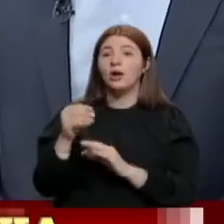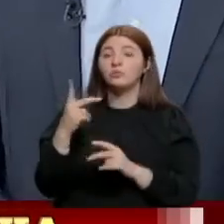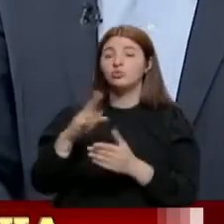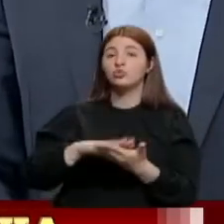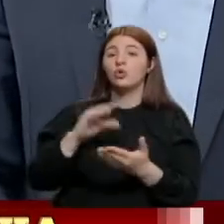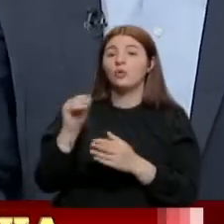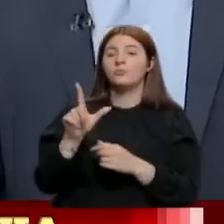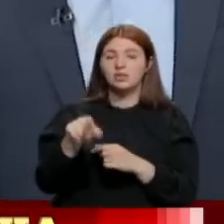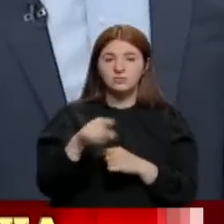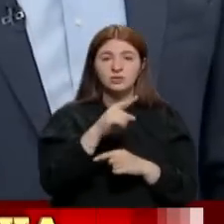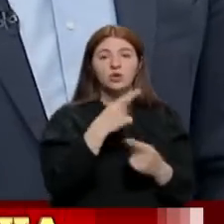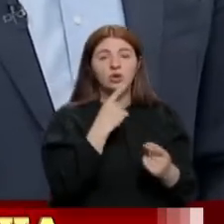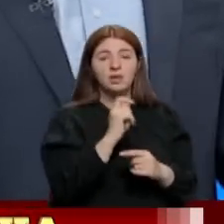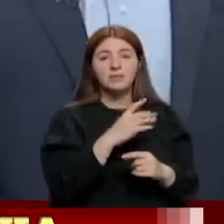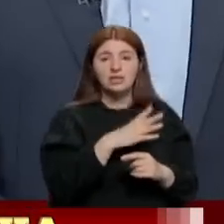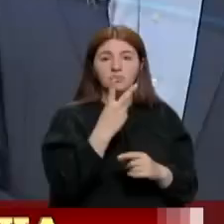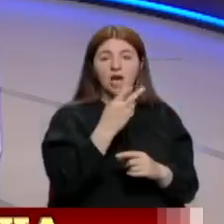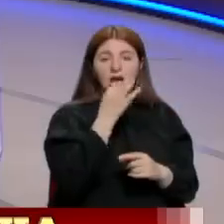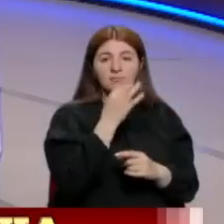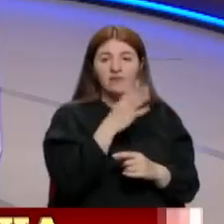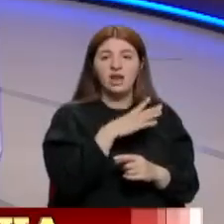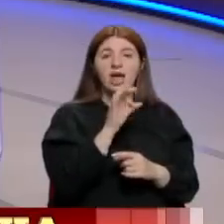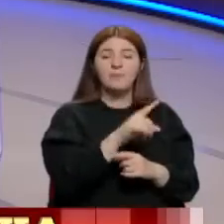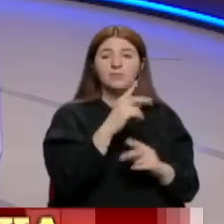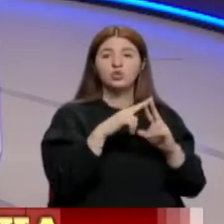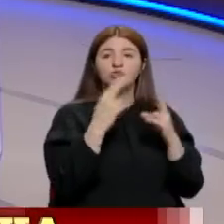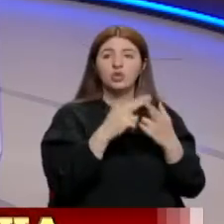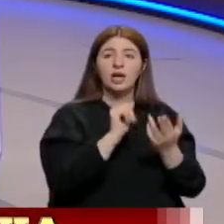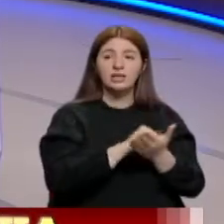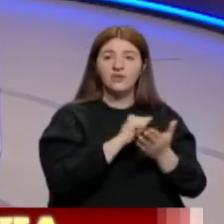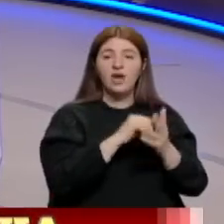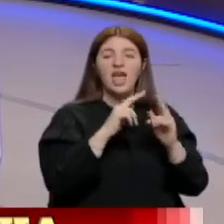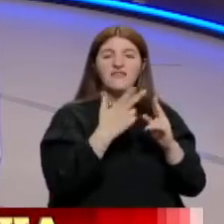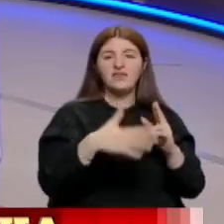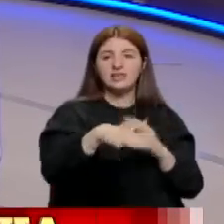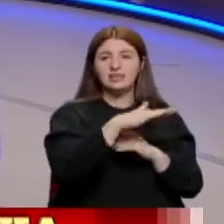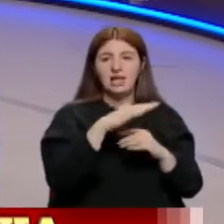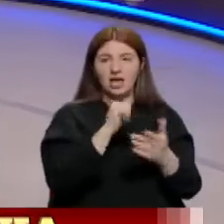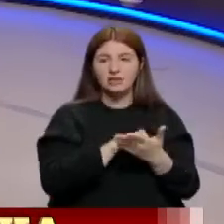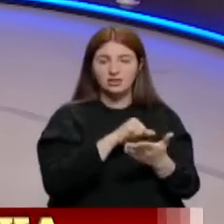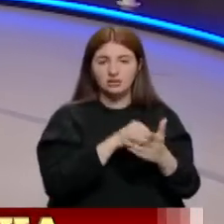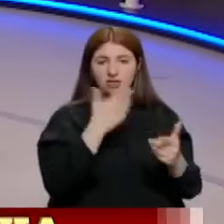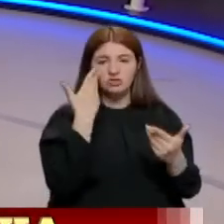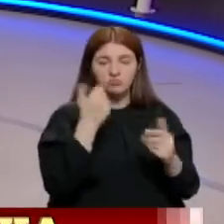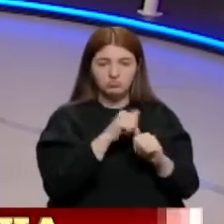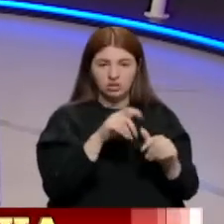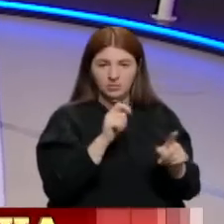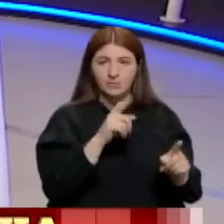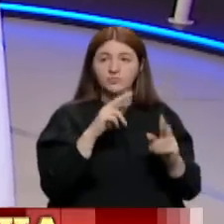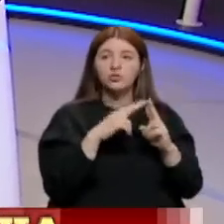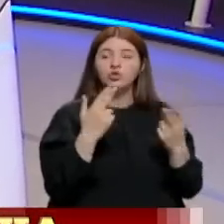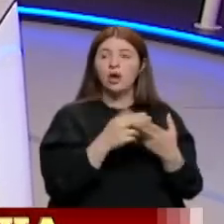ortaya koymamız gerekiyor. Garo Bey sizinle konuşmak istediğimiz iki haber var. Hemen bir Dünya Gazetesi'ni ve Evrensel Gazetesi'ni izleyicilerimizle de paylaşalım.